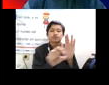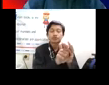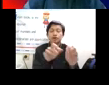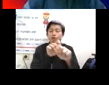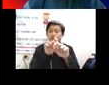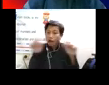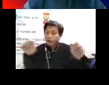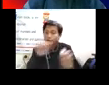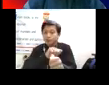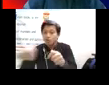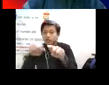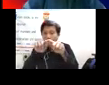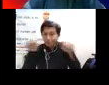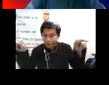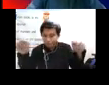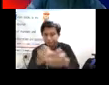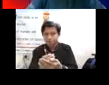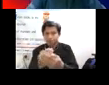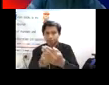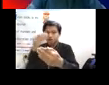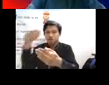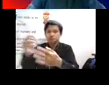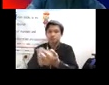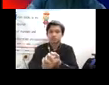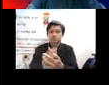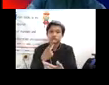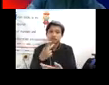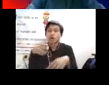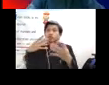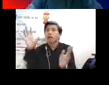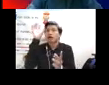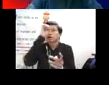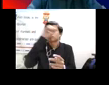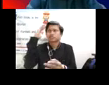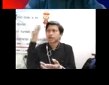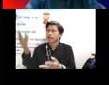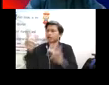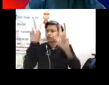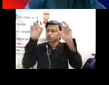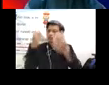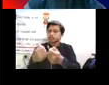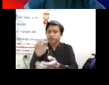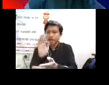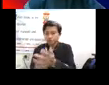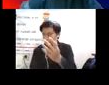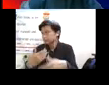kita pilih Insert station lagi Kemudian misalkan kita sudah tahu judulnya Kita ketikkan saja secara manual